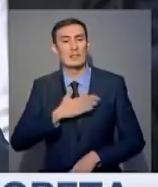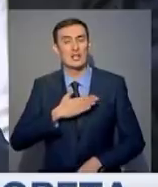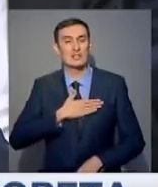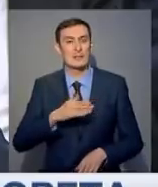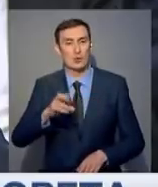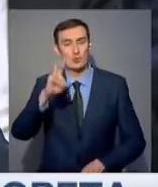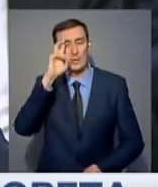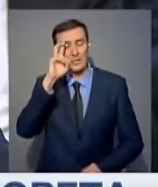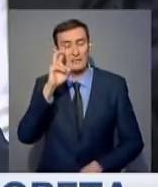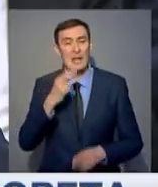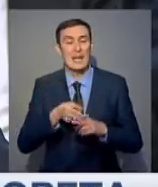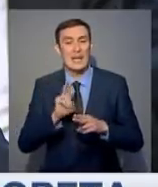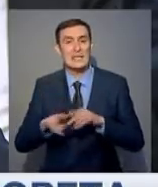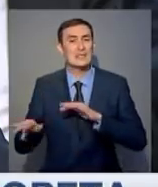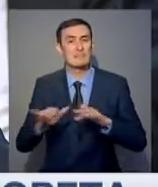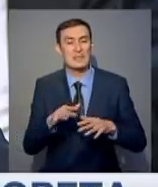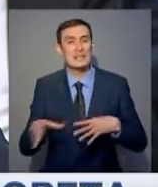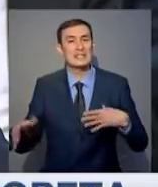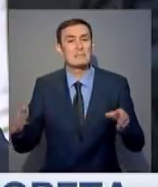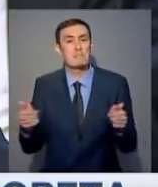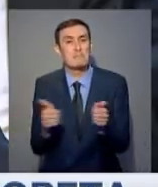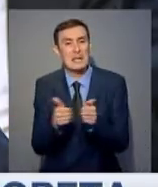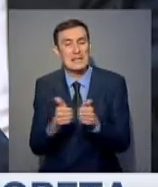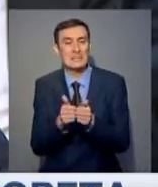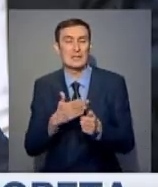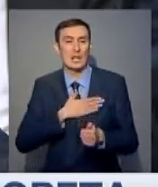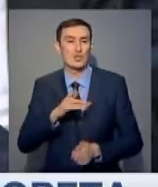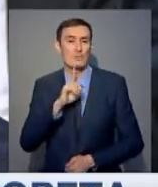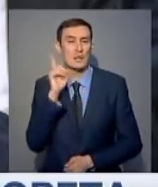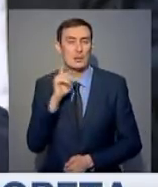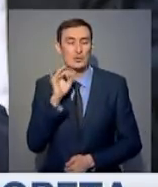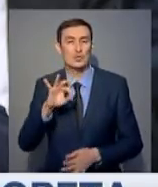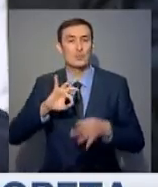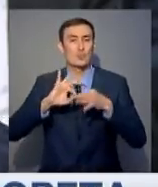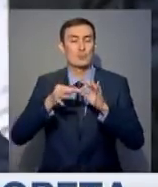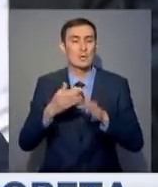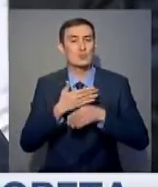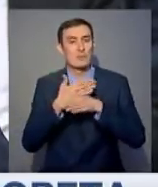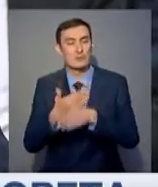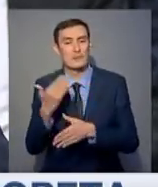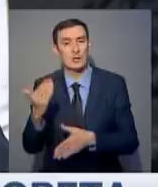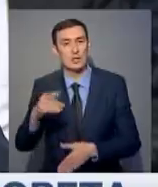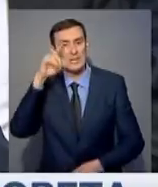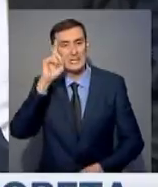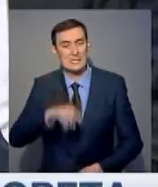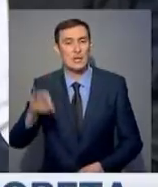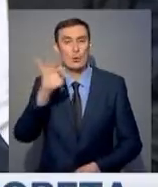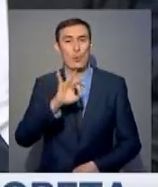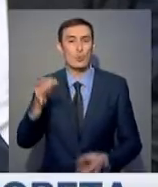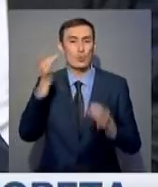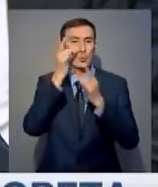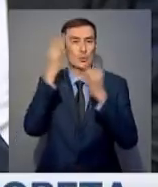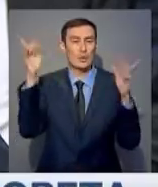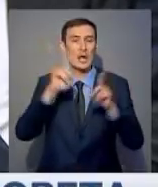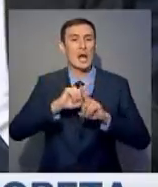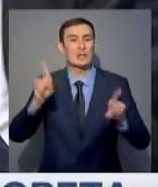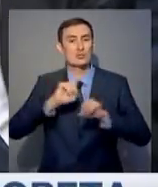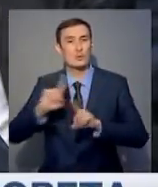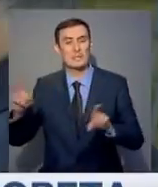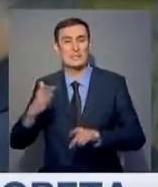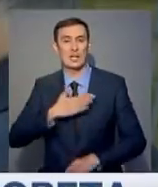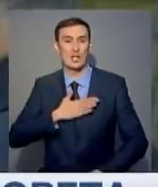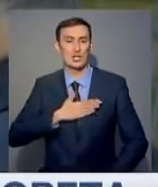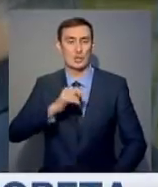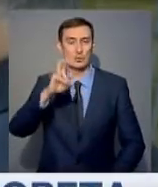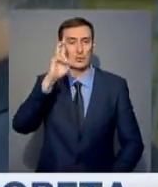данные меры сблизят нашу молодежь и будут способствовать углублению их знаний о культурных особенностях наших